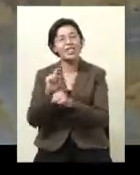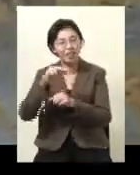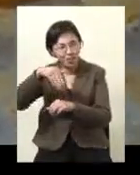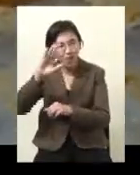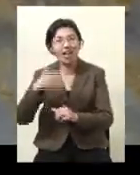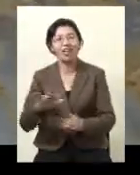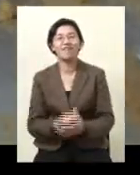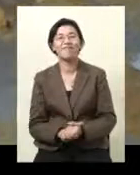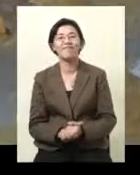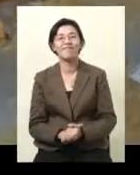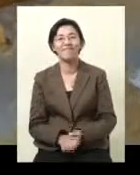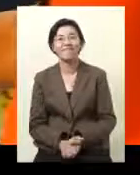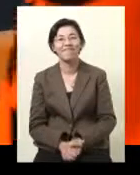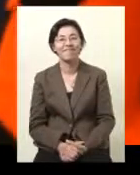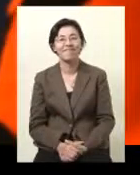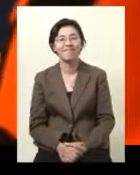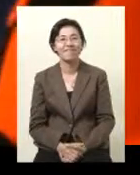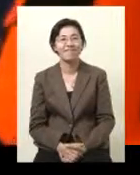กว่าปีแล้ว